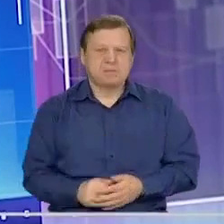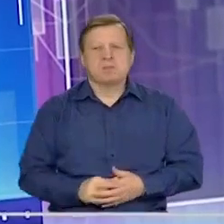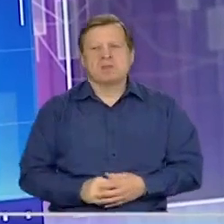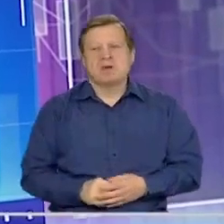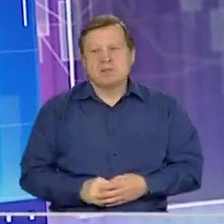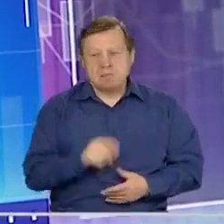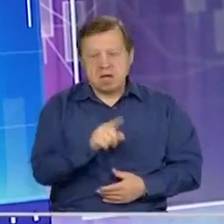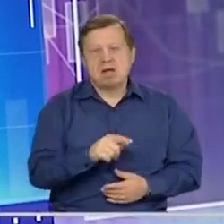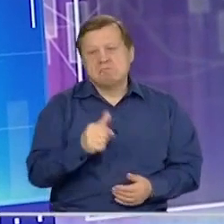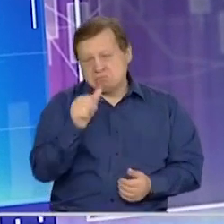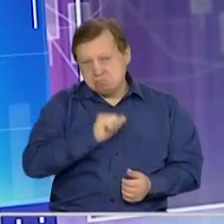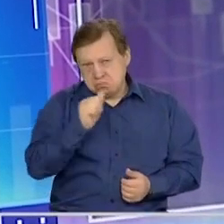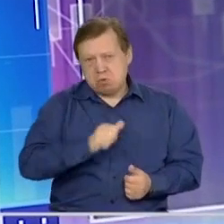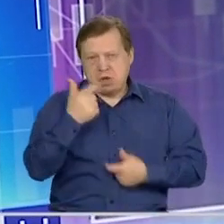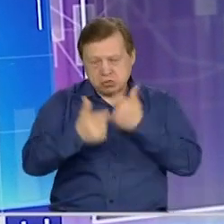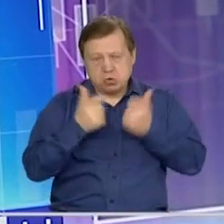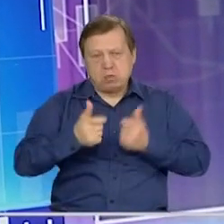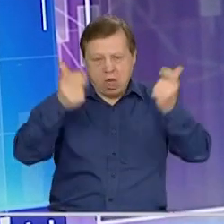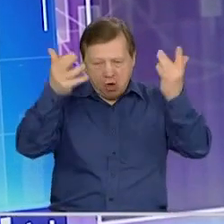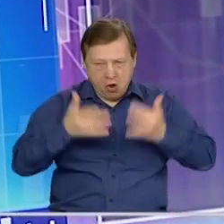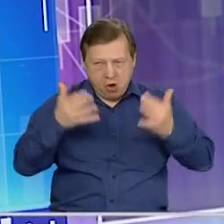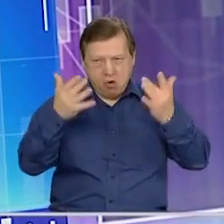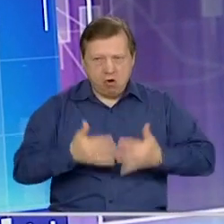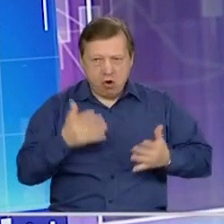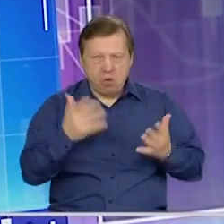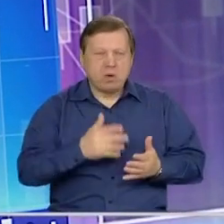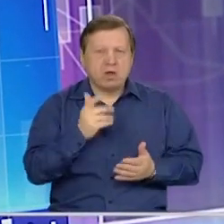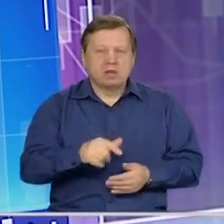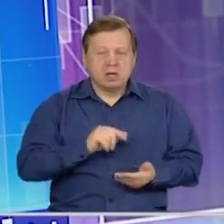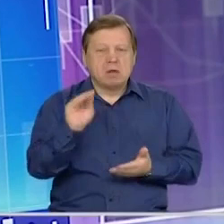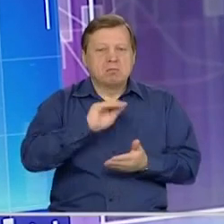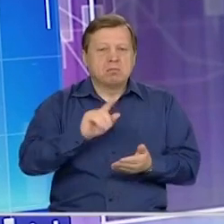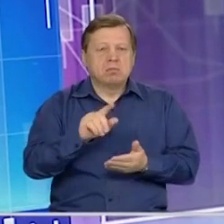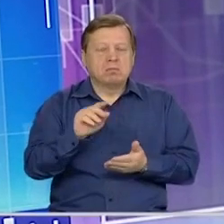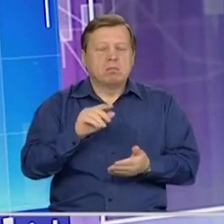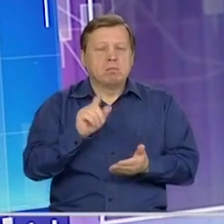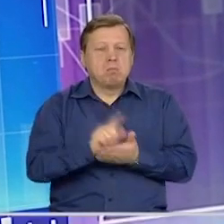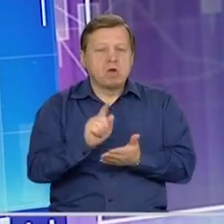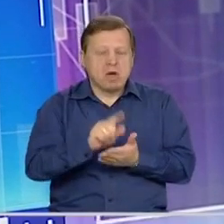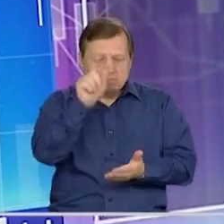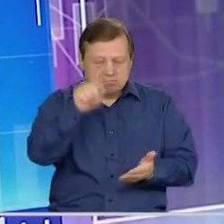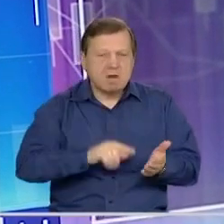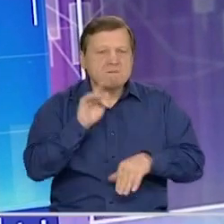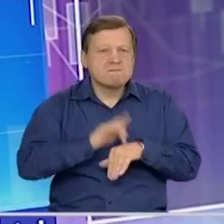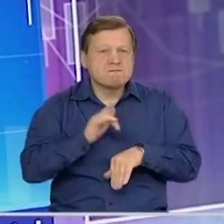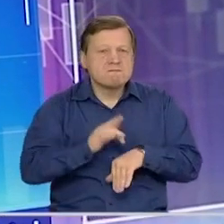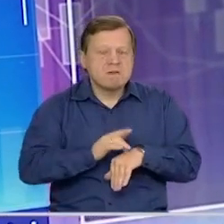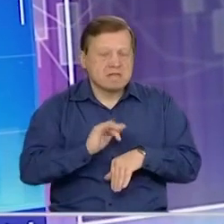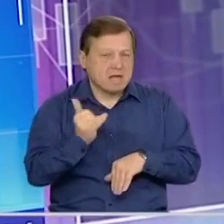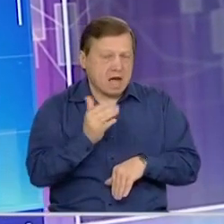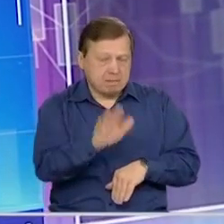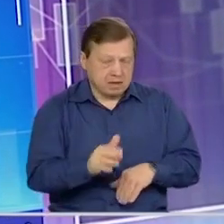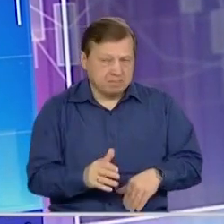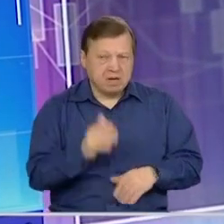jednak pewnej symulacji, o ile Państwo tego nie zrobili, co Państwu w ogóle z tego zeznania podatkowego wychodzi. Bo jak Państwu wychodzi to, że mają